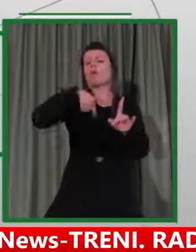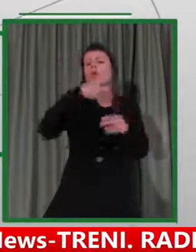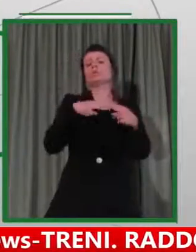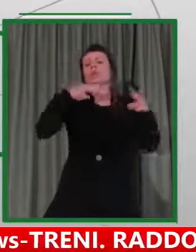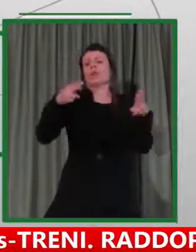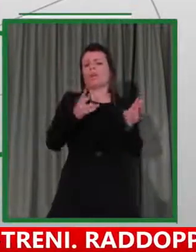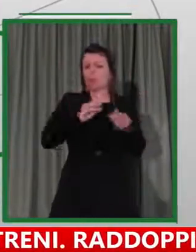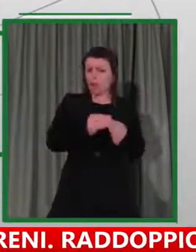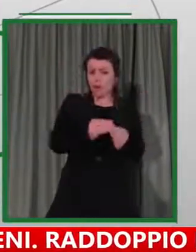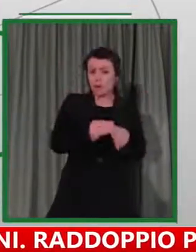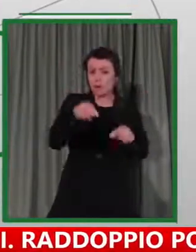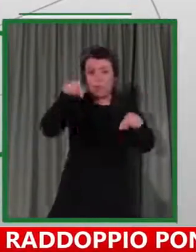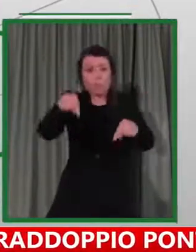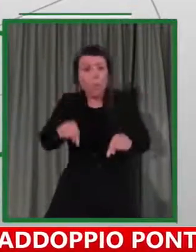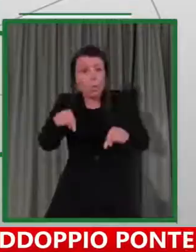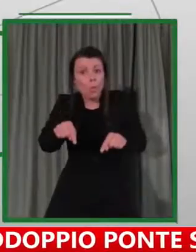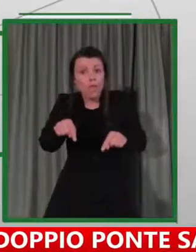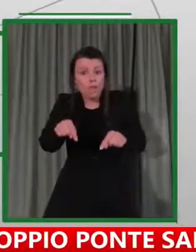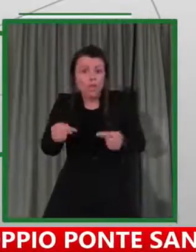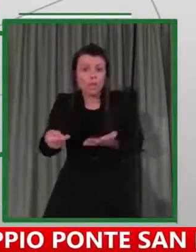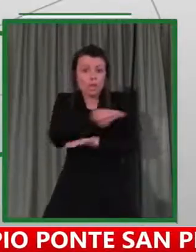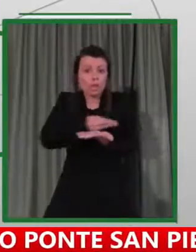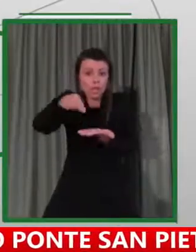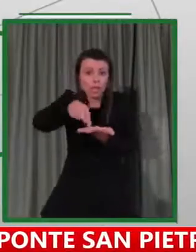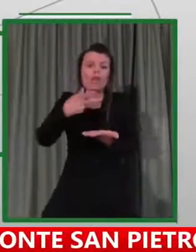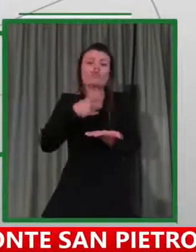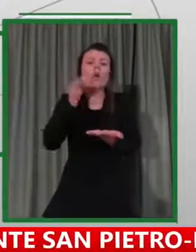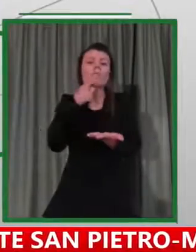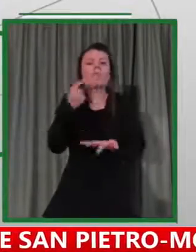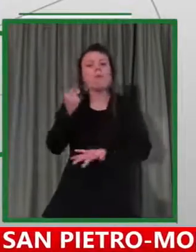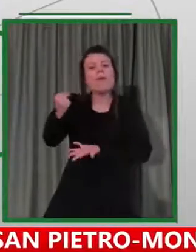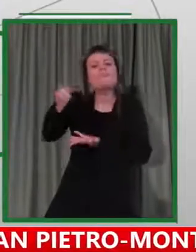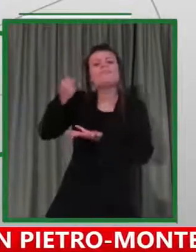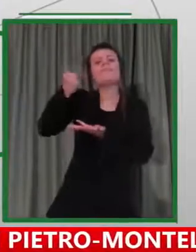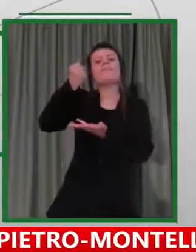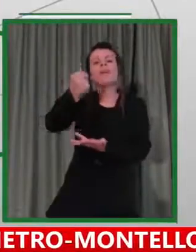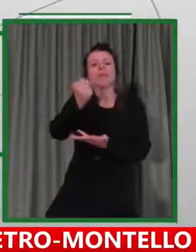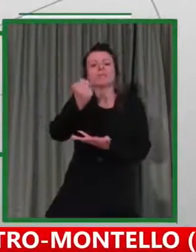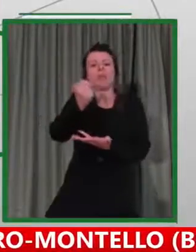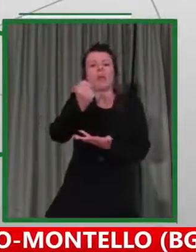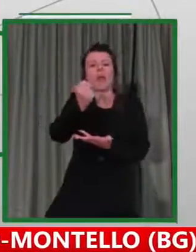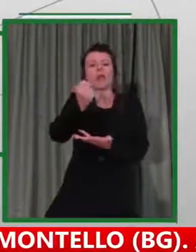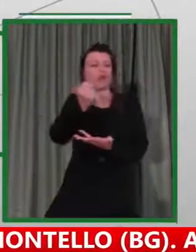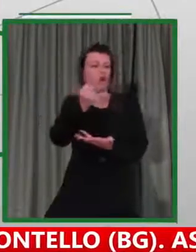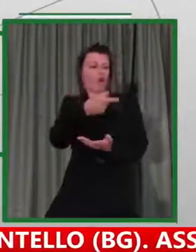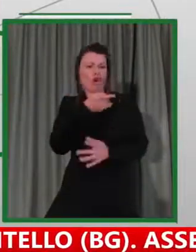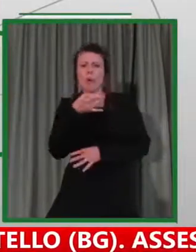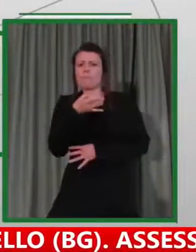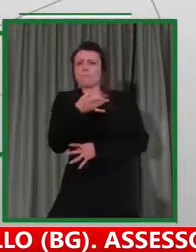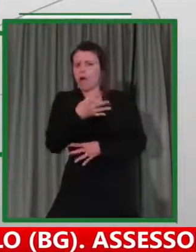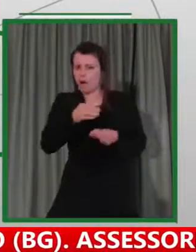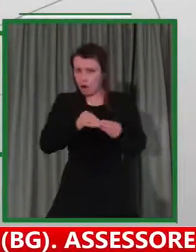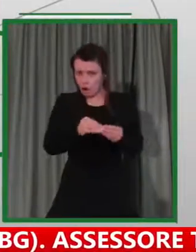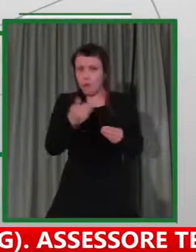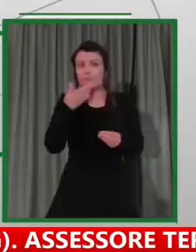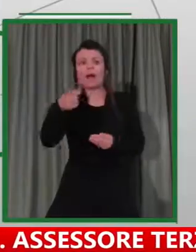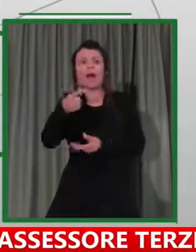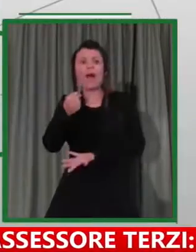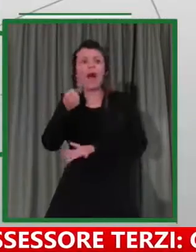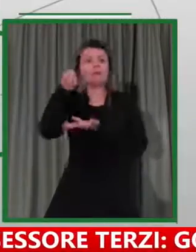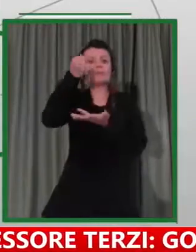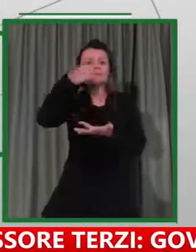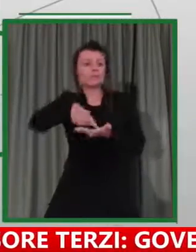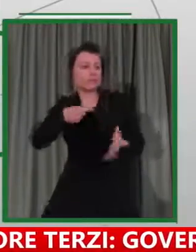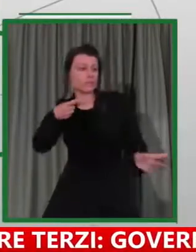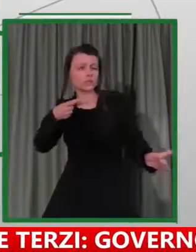stiamo finanziando ciò che può sconfiggerlo. Allora, in tutti i campi sanitari ci sono malattie